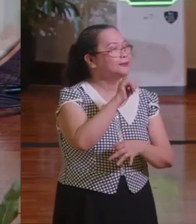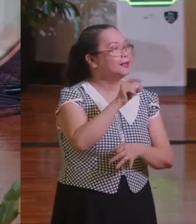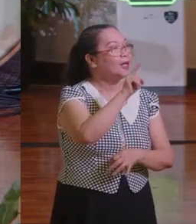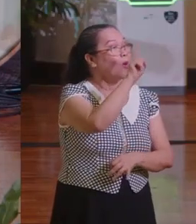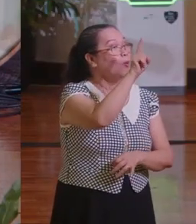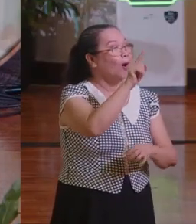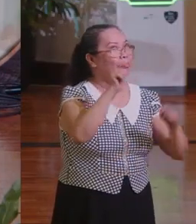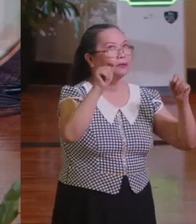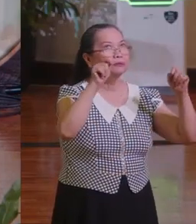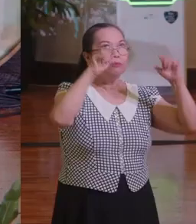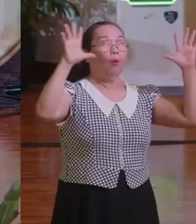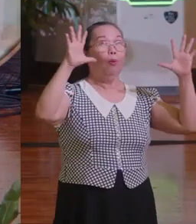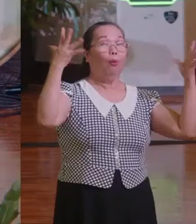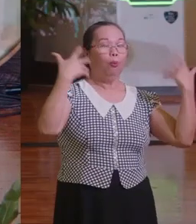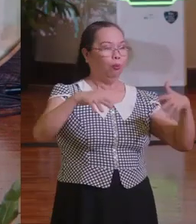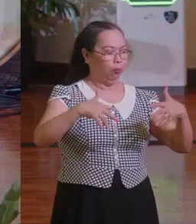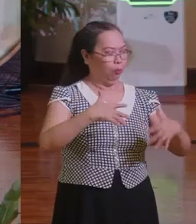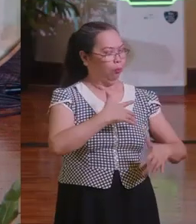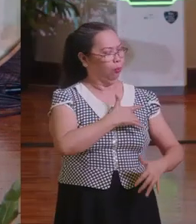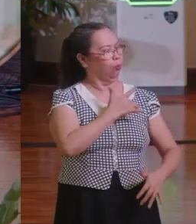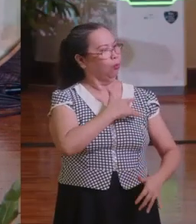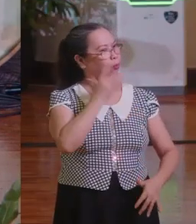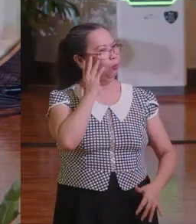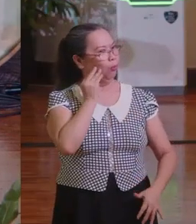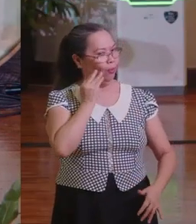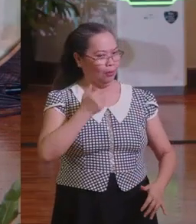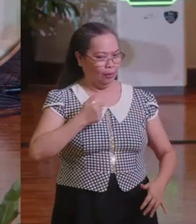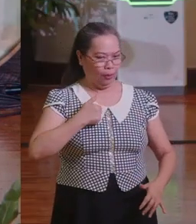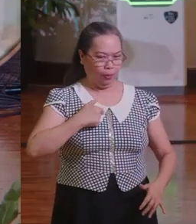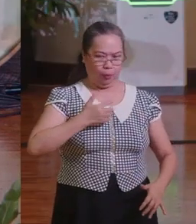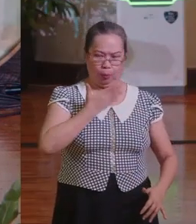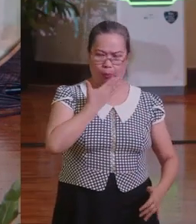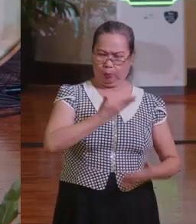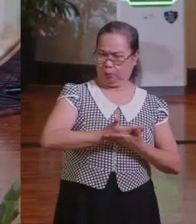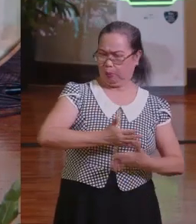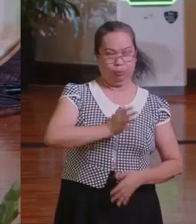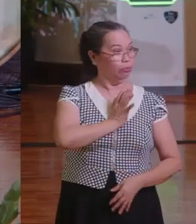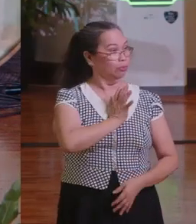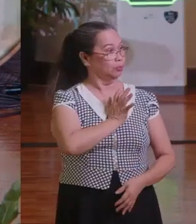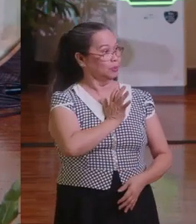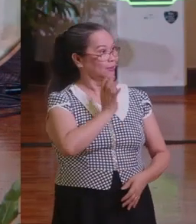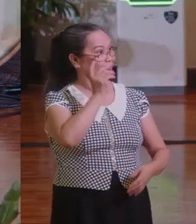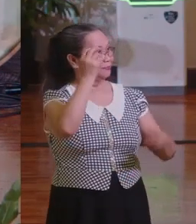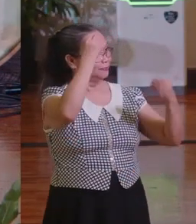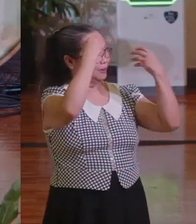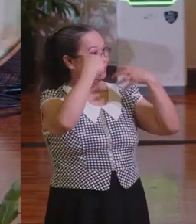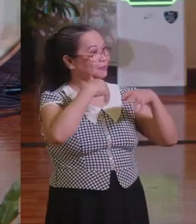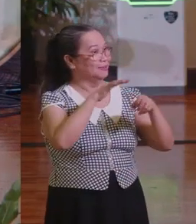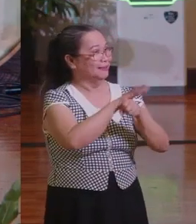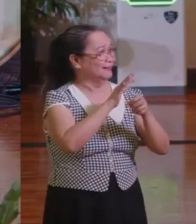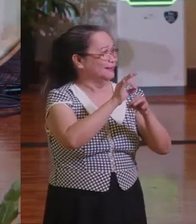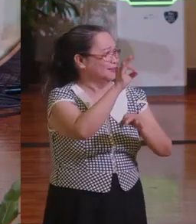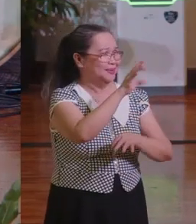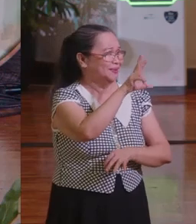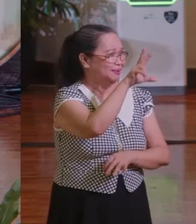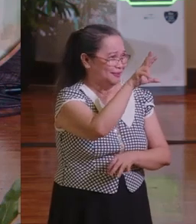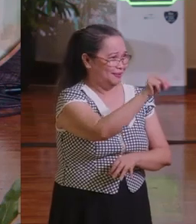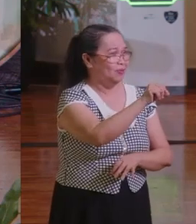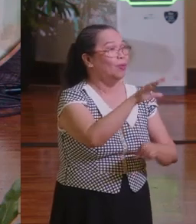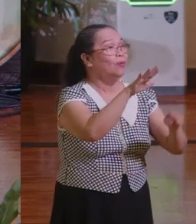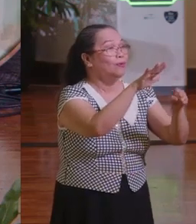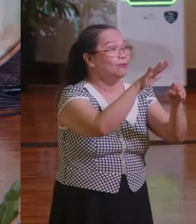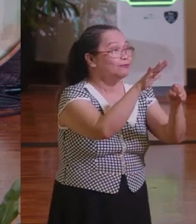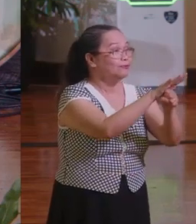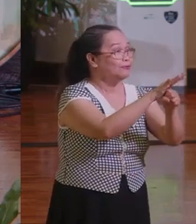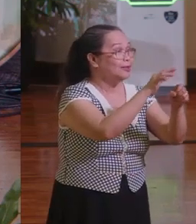ecstatic experience. Na parang, I'm filled with the Spirit. Wala pong ganun, ano? Ang filled by the Spirit